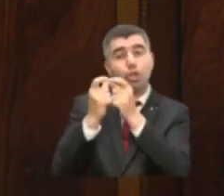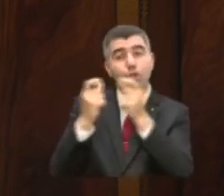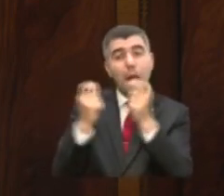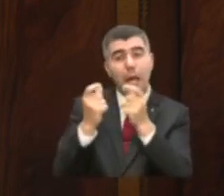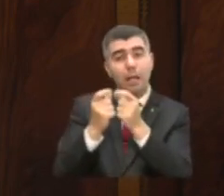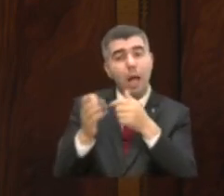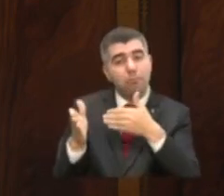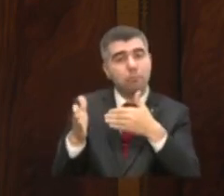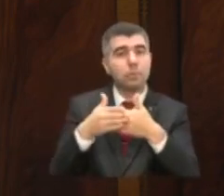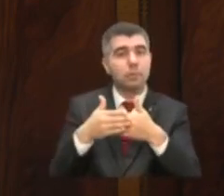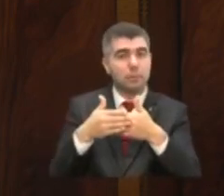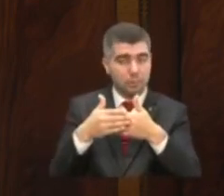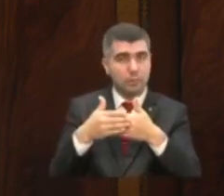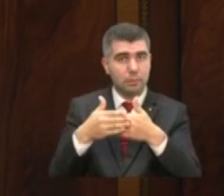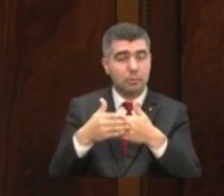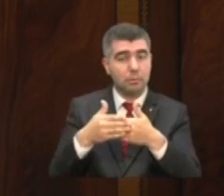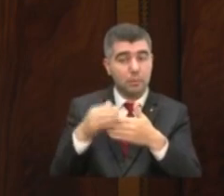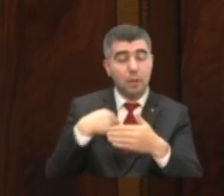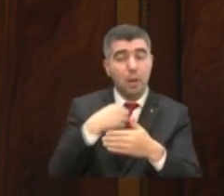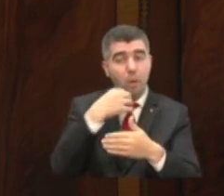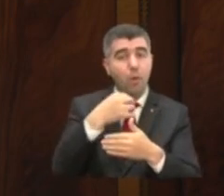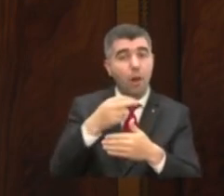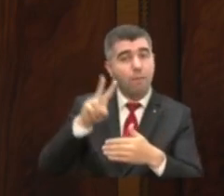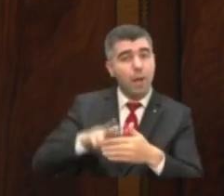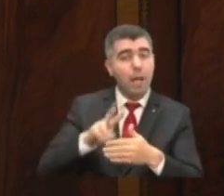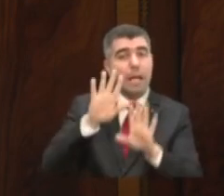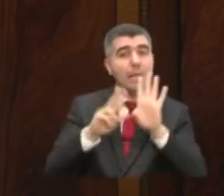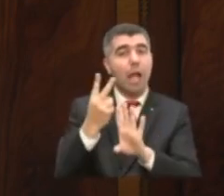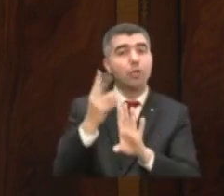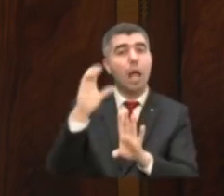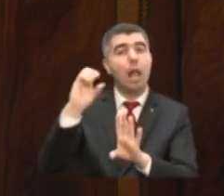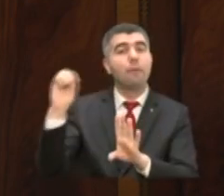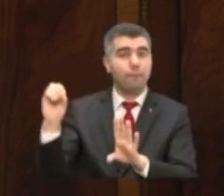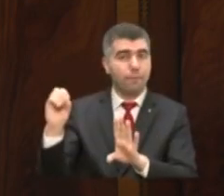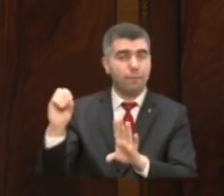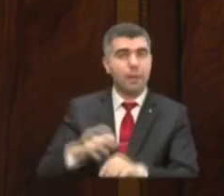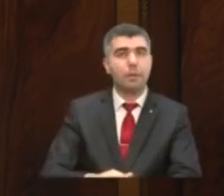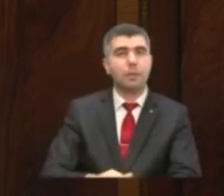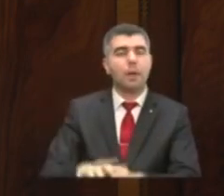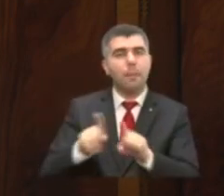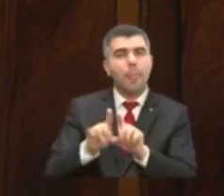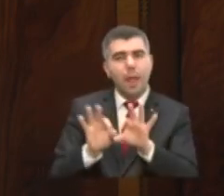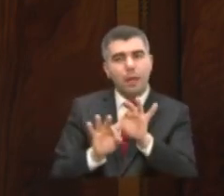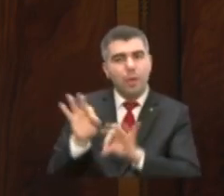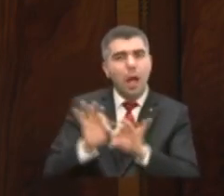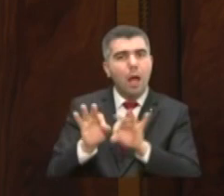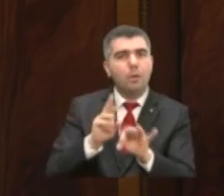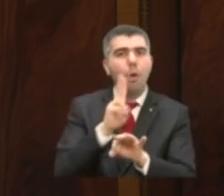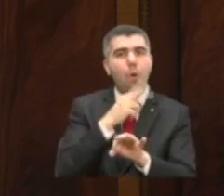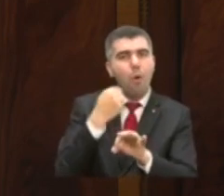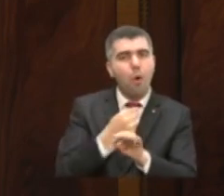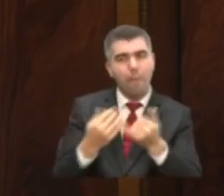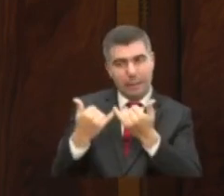طريق الإفلاس، أنا أقول أكثر من 12,000 ولا 15,000. هنا في نطاق بعض الإجراءات التي اتخذت الحكومة السابقة